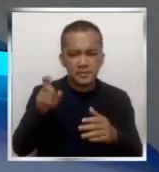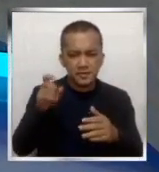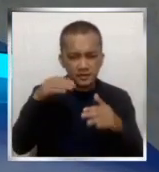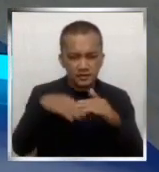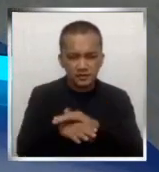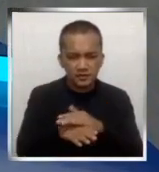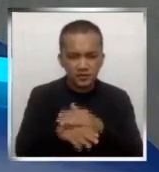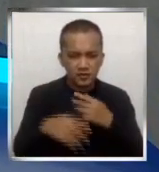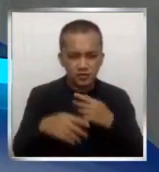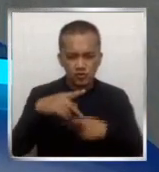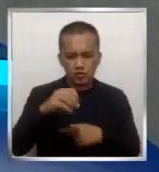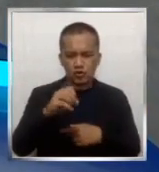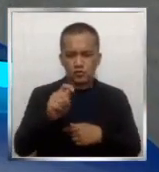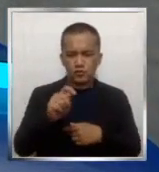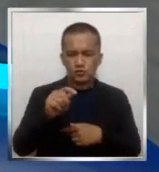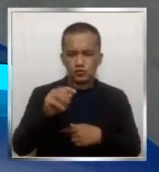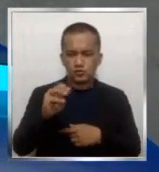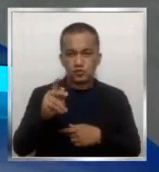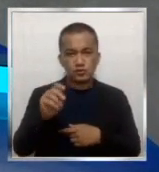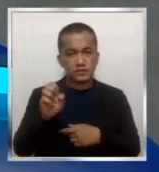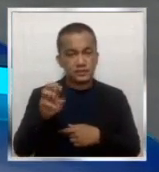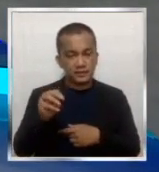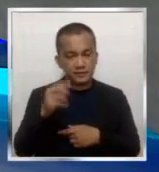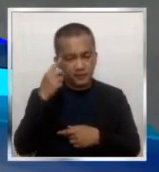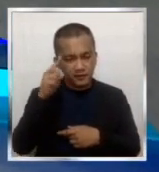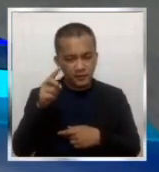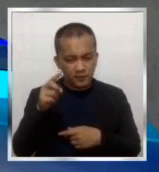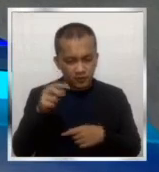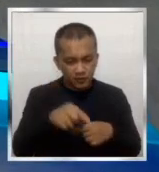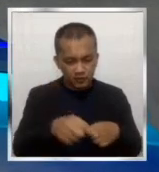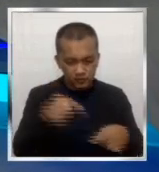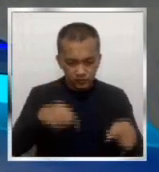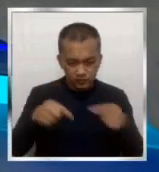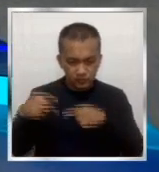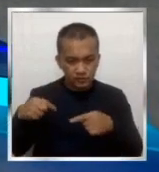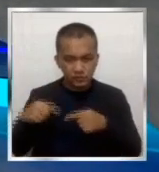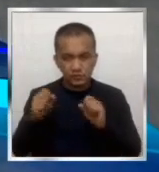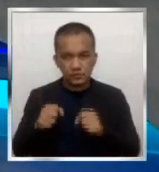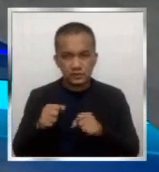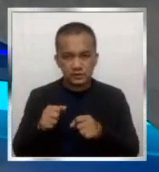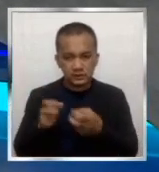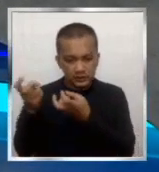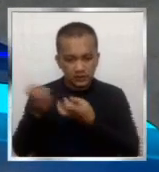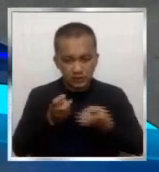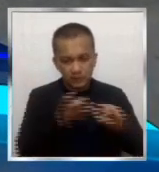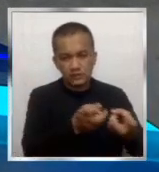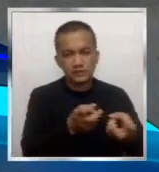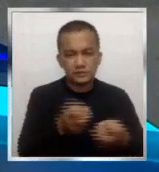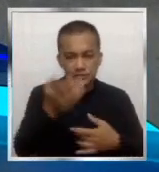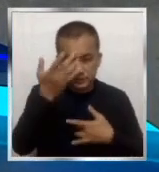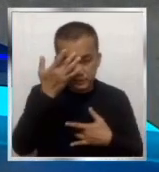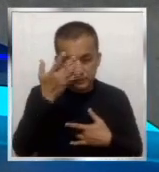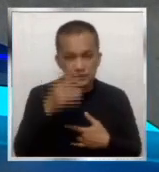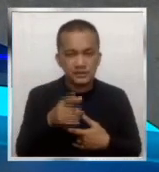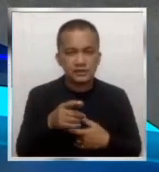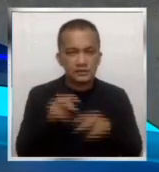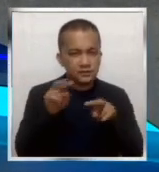post-mortem testing para sa contact tracing ng mga posibleng nawa ng sakit. Nakatutok si Salima